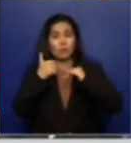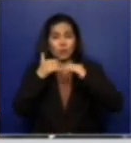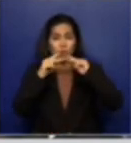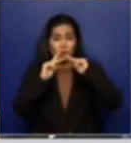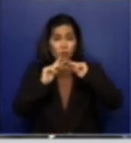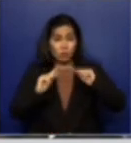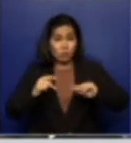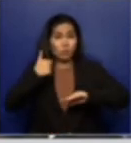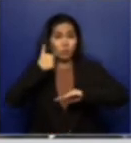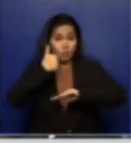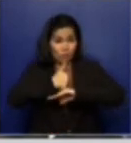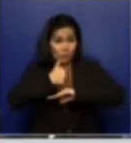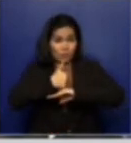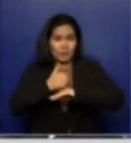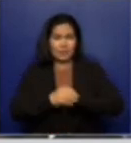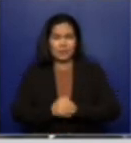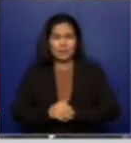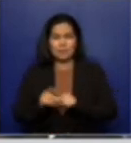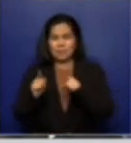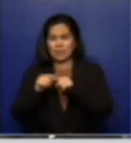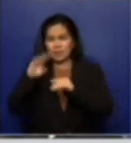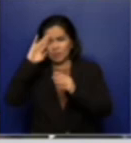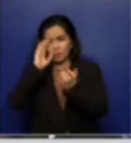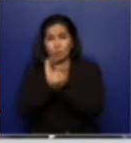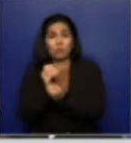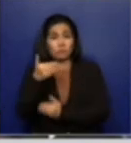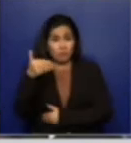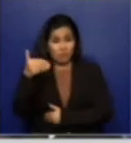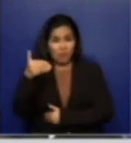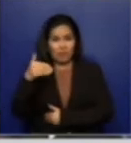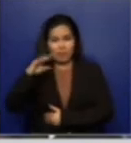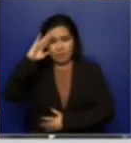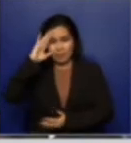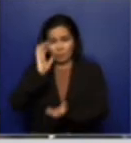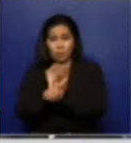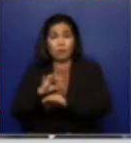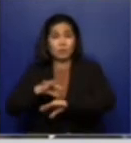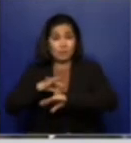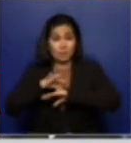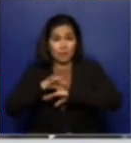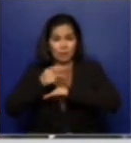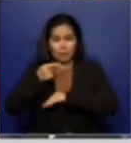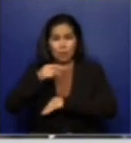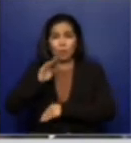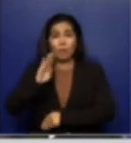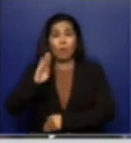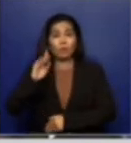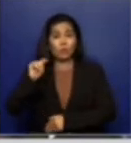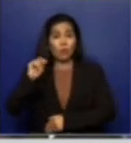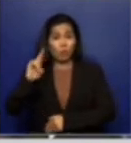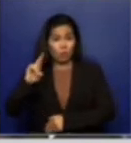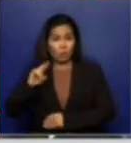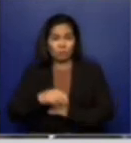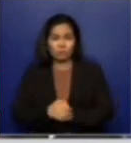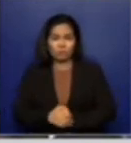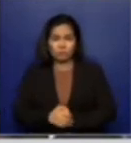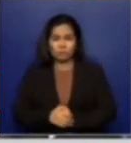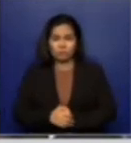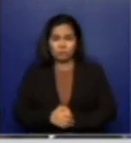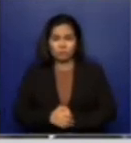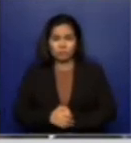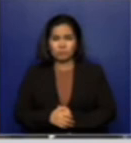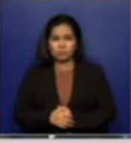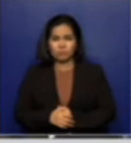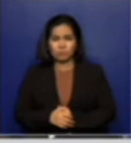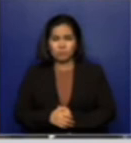อย่างเช่นสำนักงานตำรวจแห่งชาตินายตำรวจที่ดำรงตำแหน่งผบ.ตร.นั้น